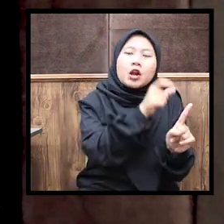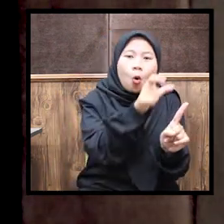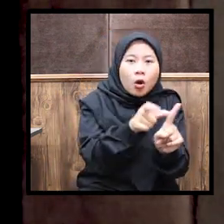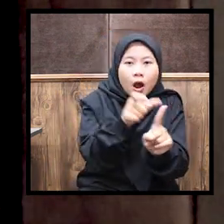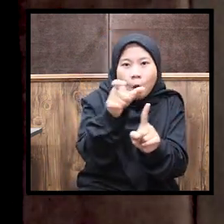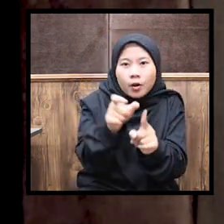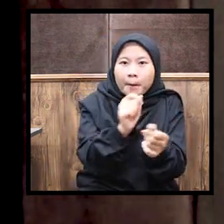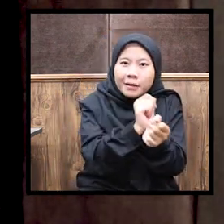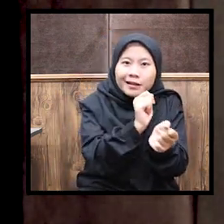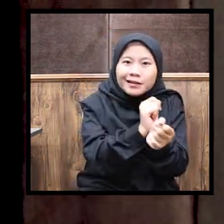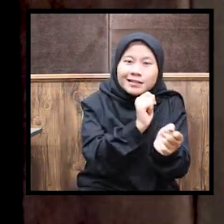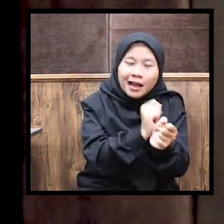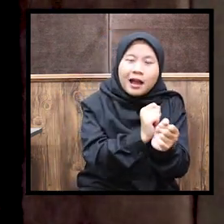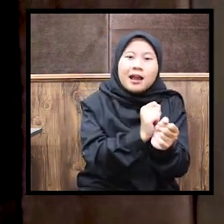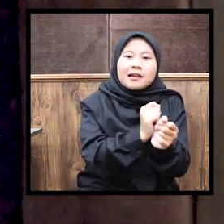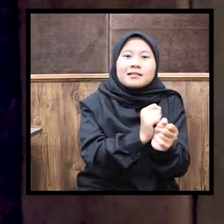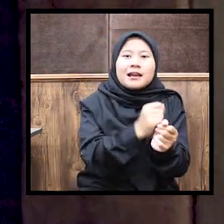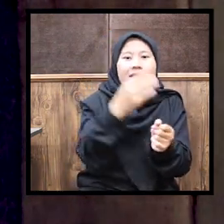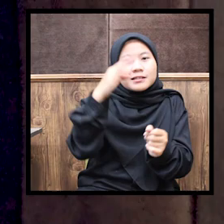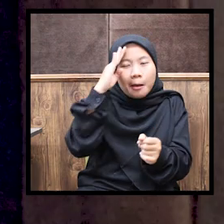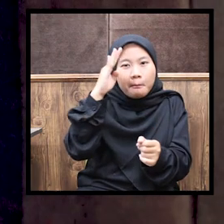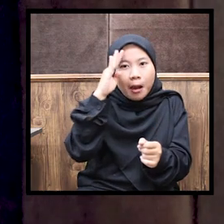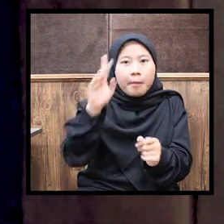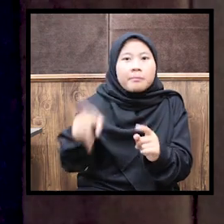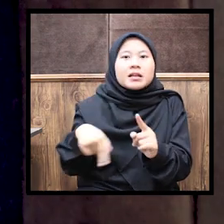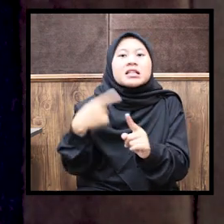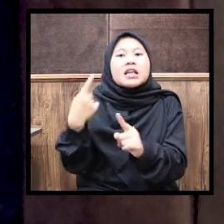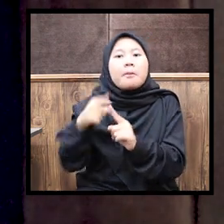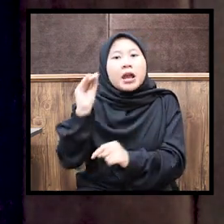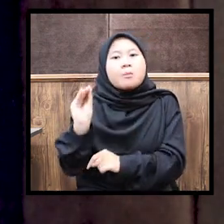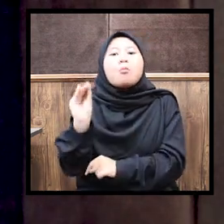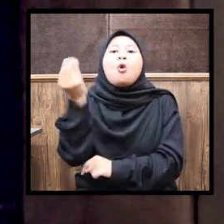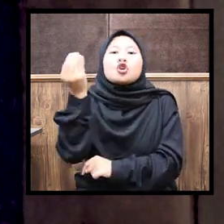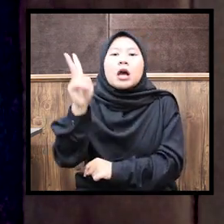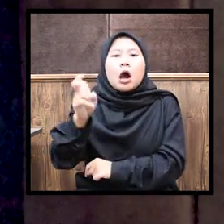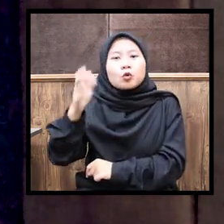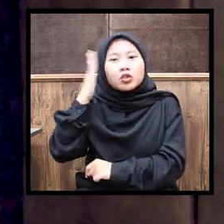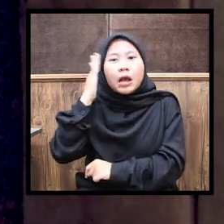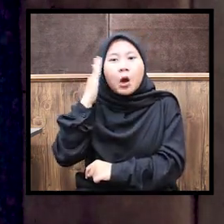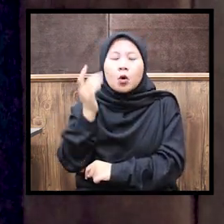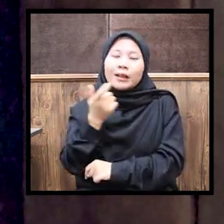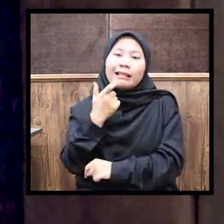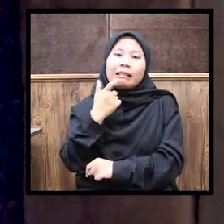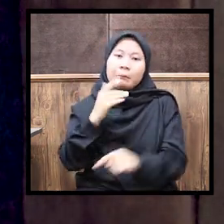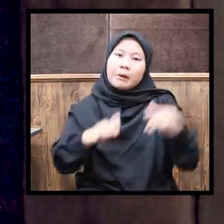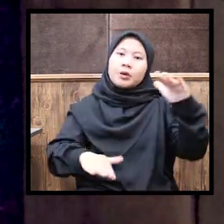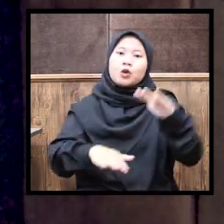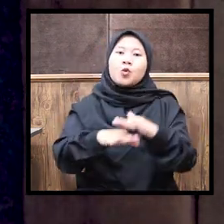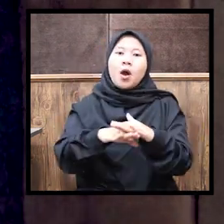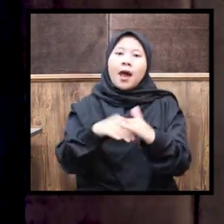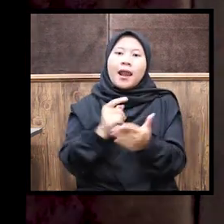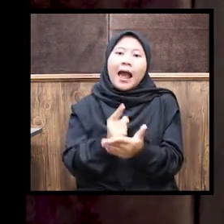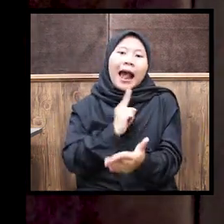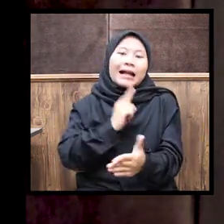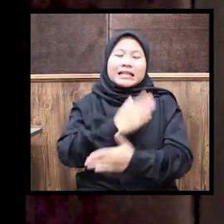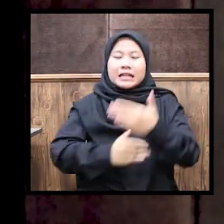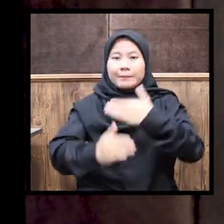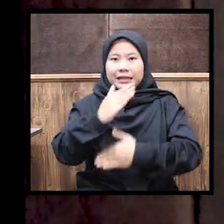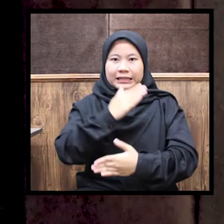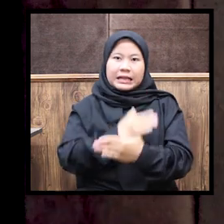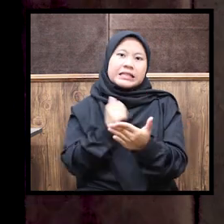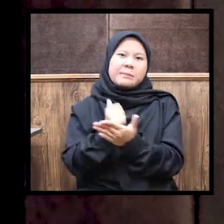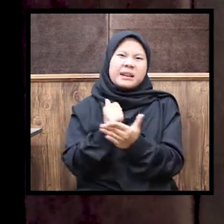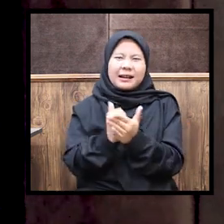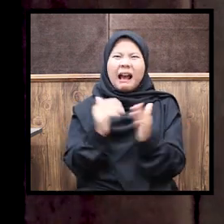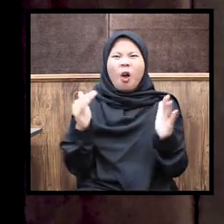istilahnya satpamnya itu juga harus mengetahui bagaimana ee tentang pemenuhan kebutuhan penyerang disabilitas tantangan Kami sebenarnya